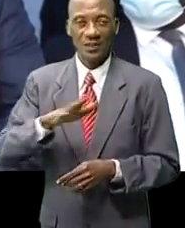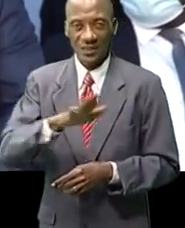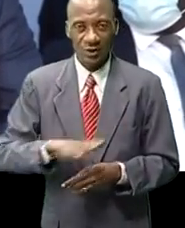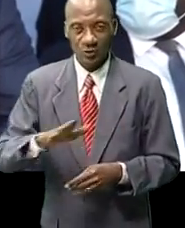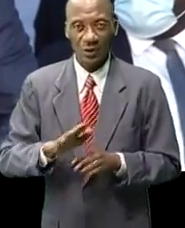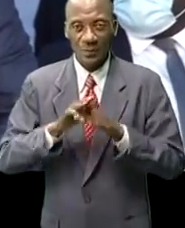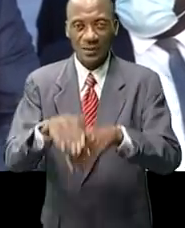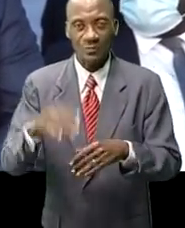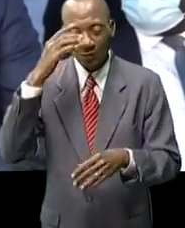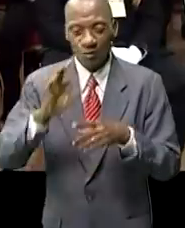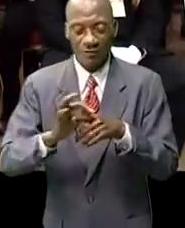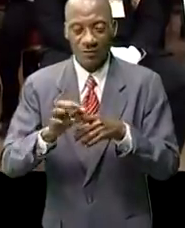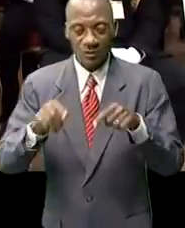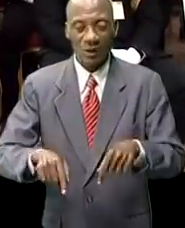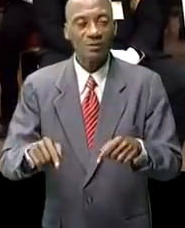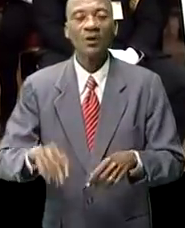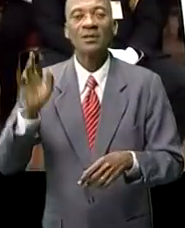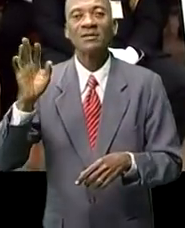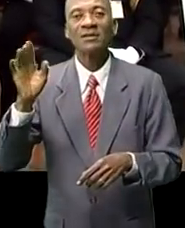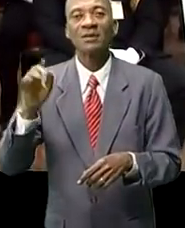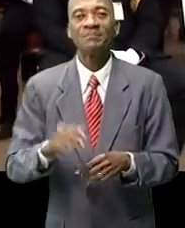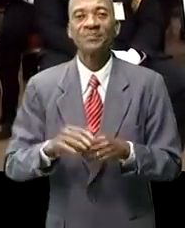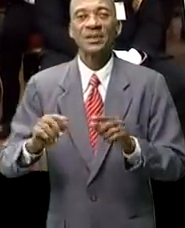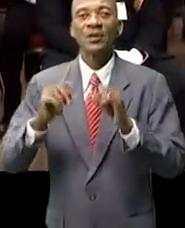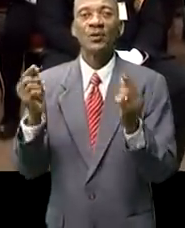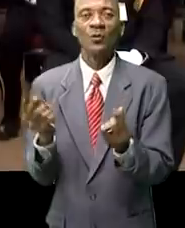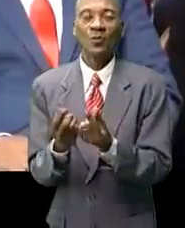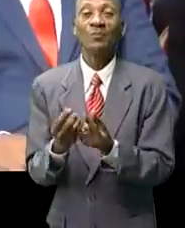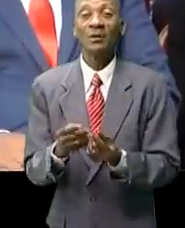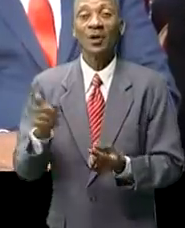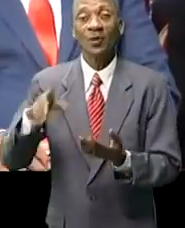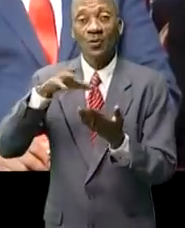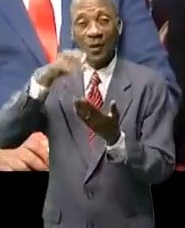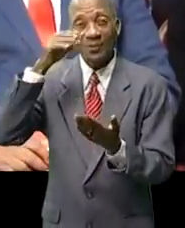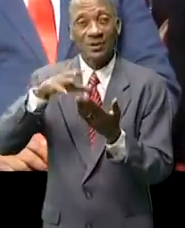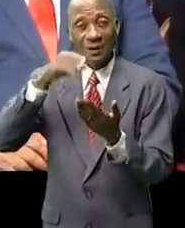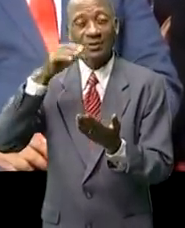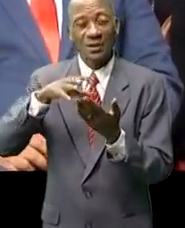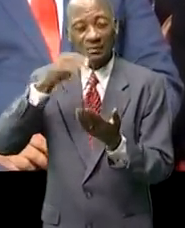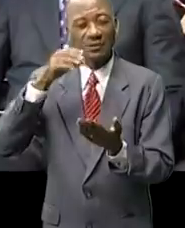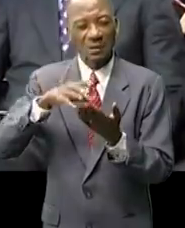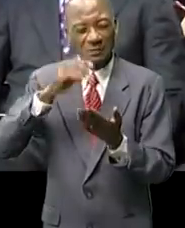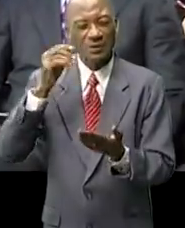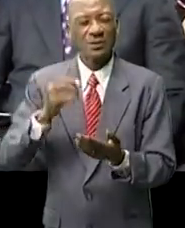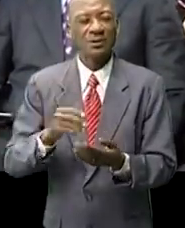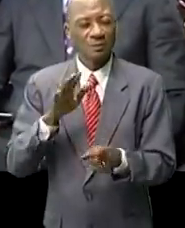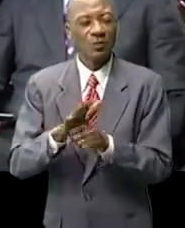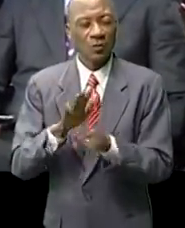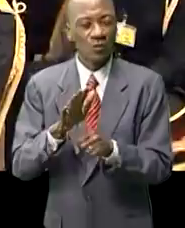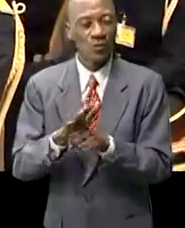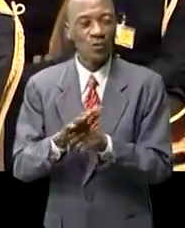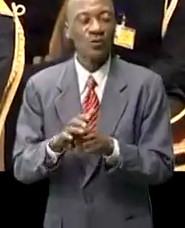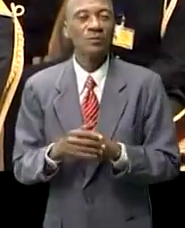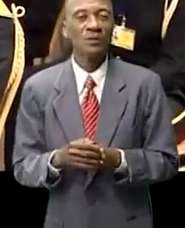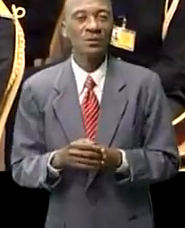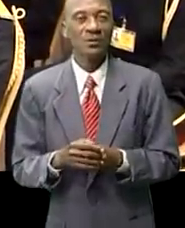mois de formation, ils ont acquis des capacités managériales pouvant leur permettre d'exercer des fonctions d'état-major et de commandement opérationnel. Baptisée